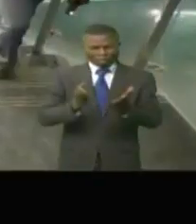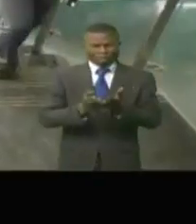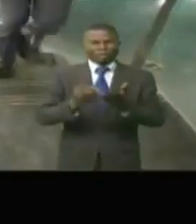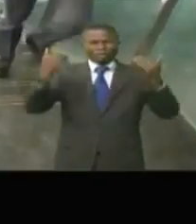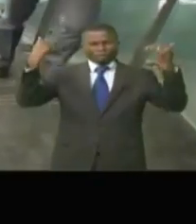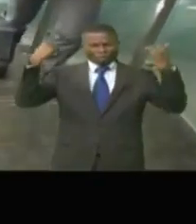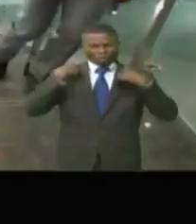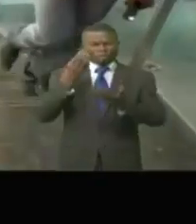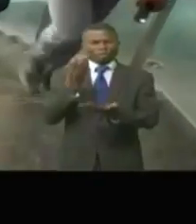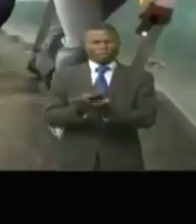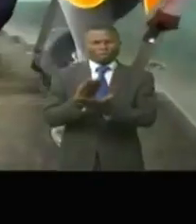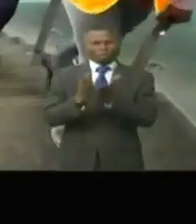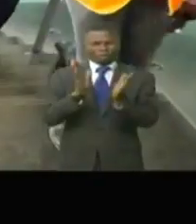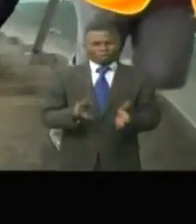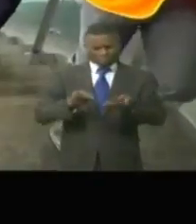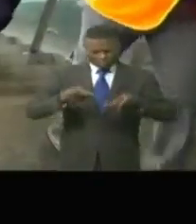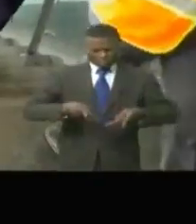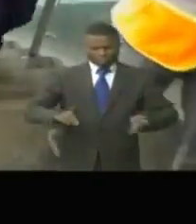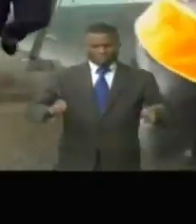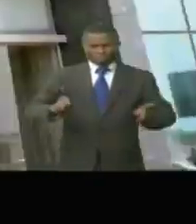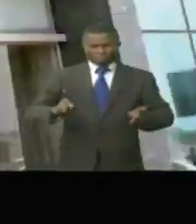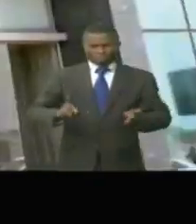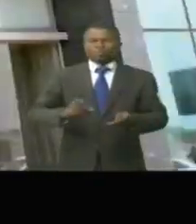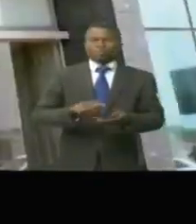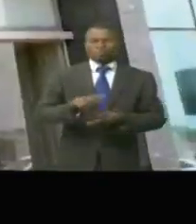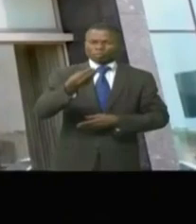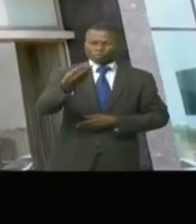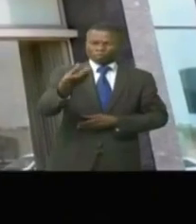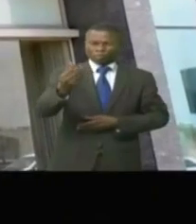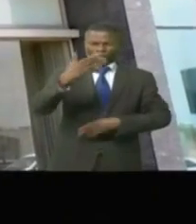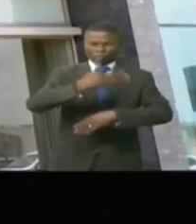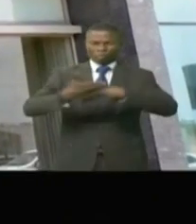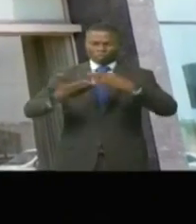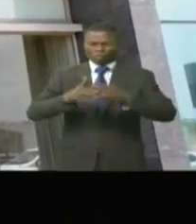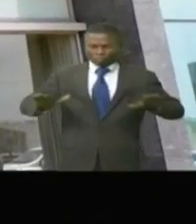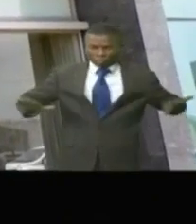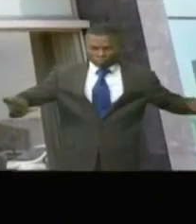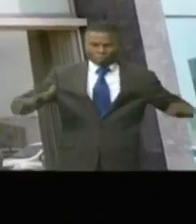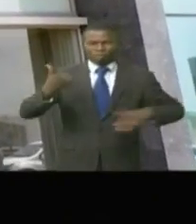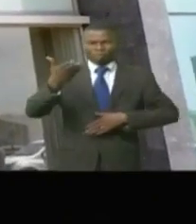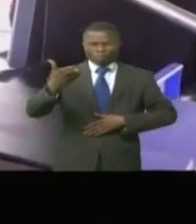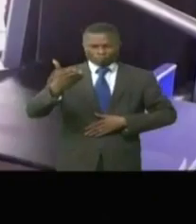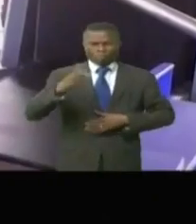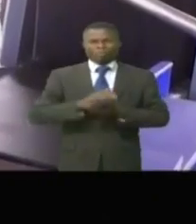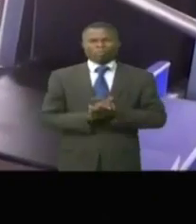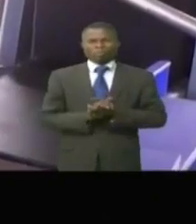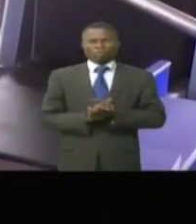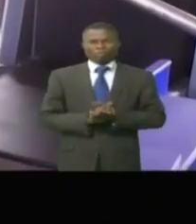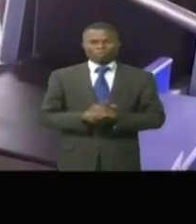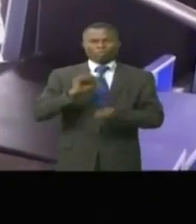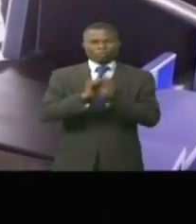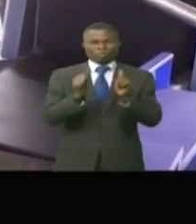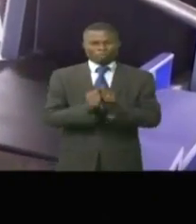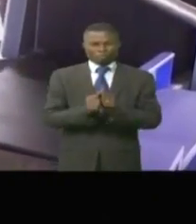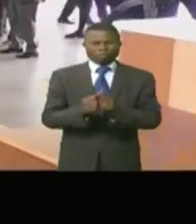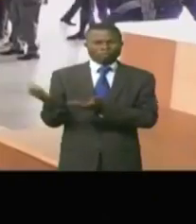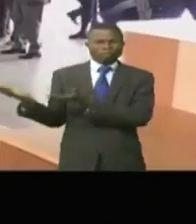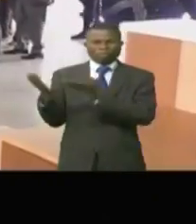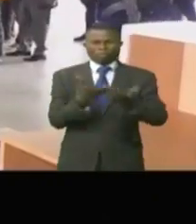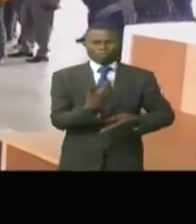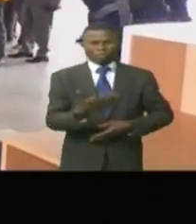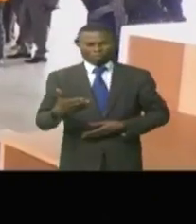l'autorité budgétaire qui a autorisé le décaissement des fonds pour la construction de cet ouvrage éléphantesque. Le circuit pour le bagage en local